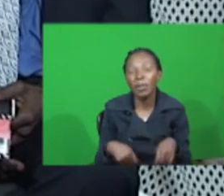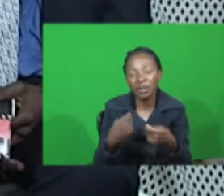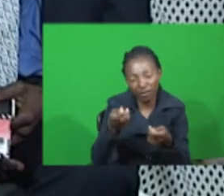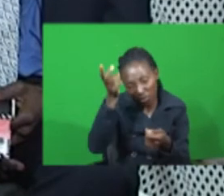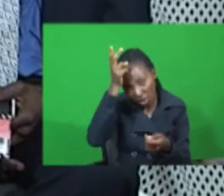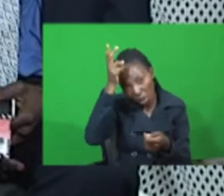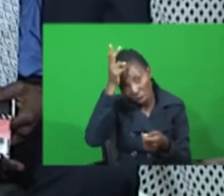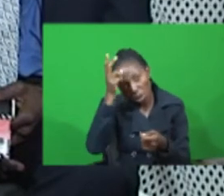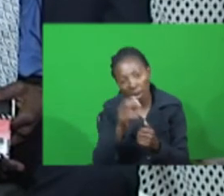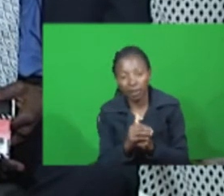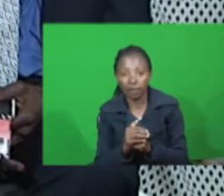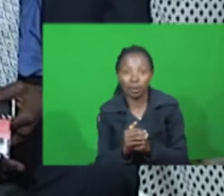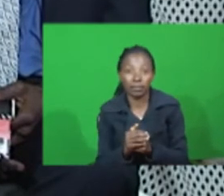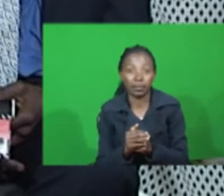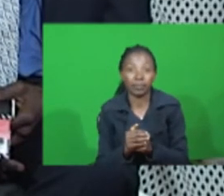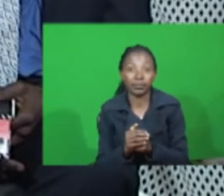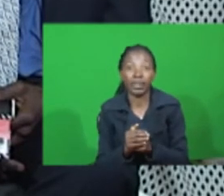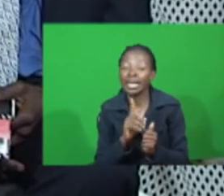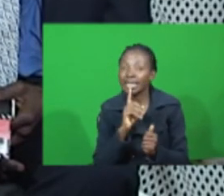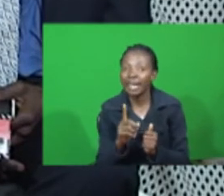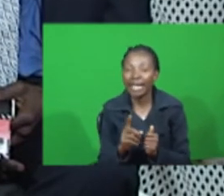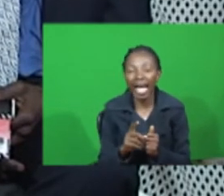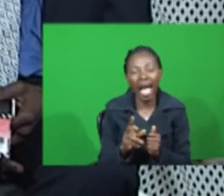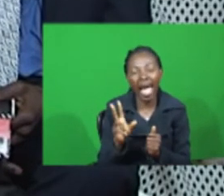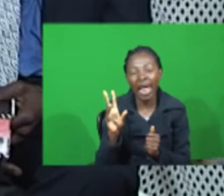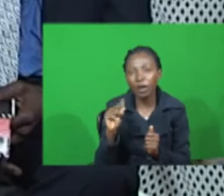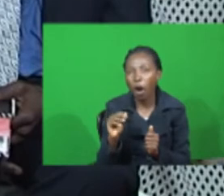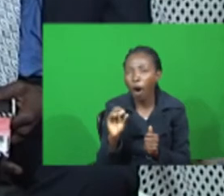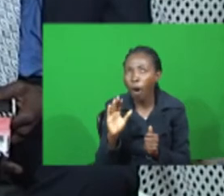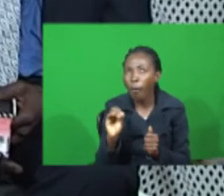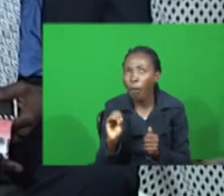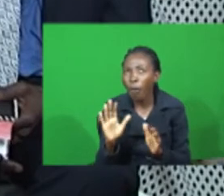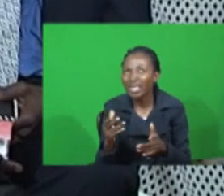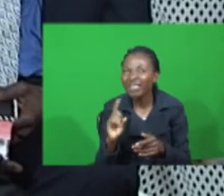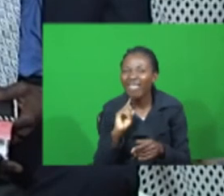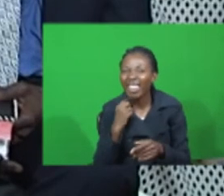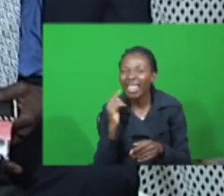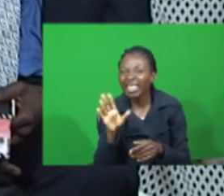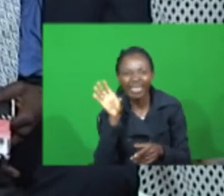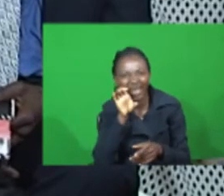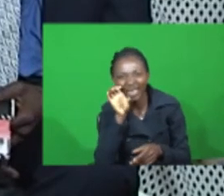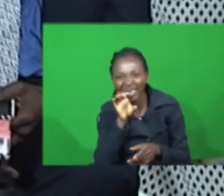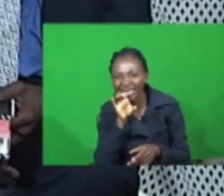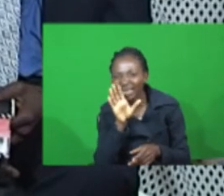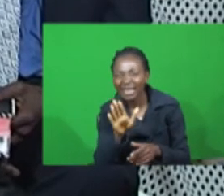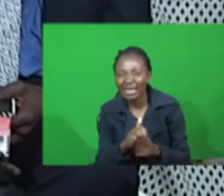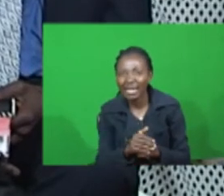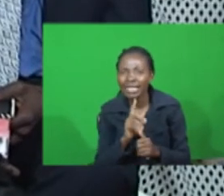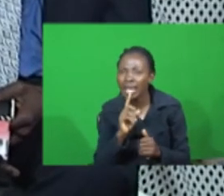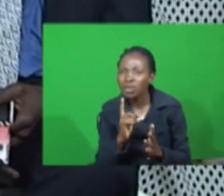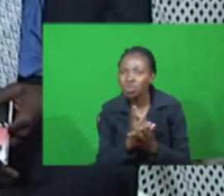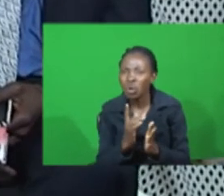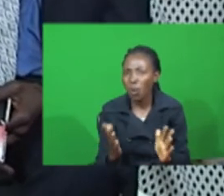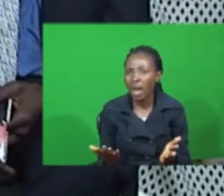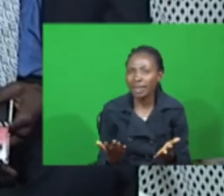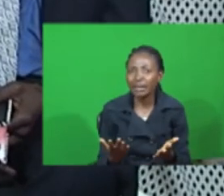chimbudzana ndozokupa mbudzi zvikanzi aiwa komukabva maenda zvachose munonditsotsa zvikanzi mai ndodi zvikanzi haune